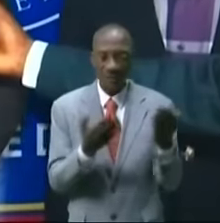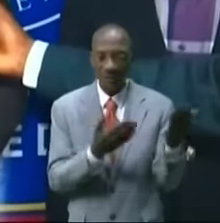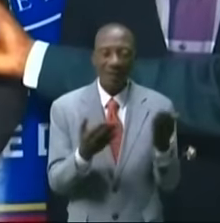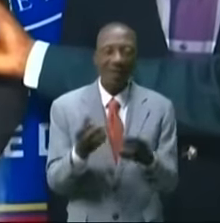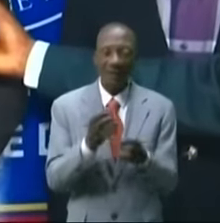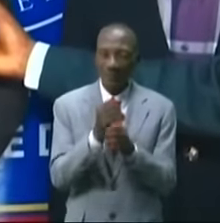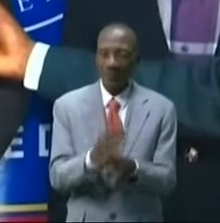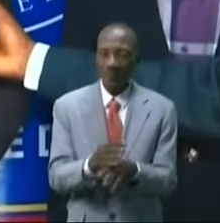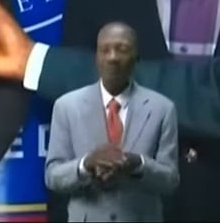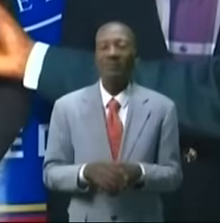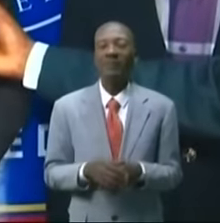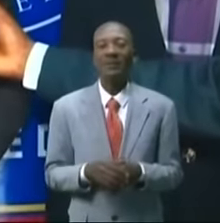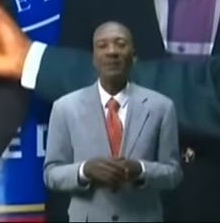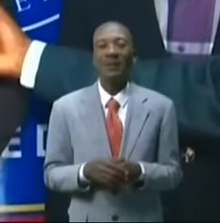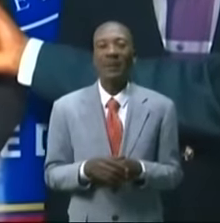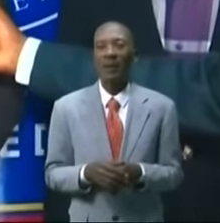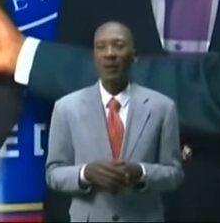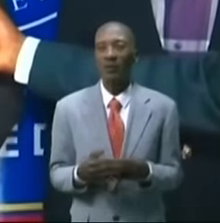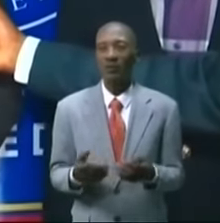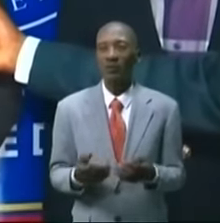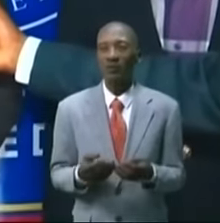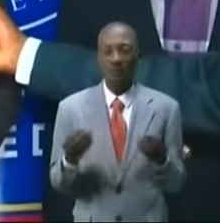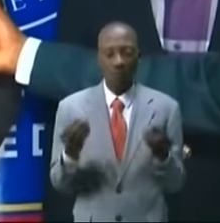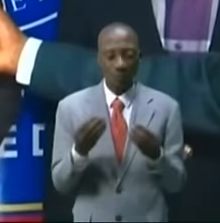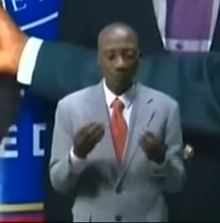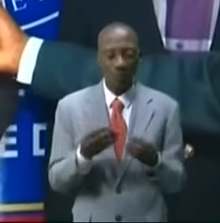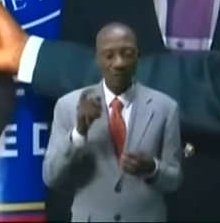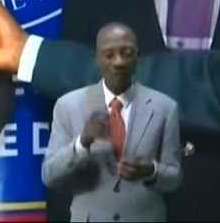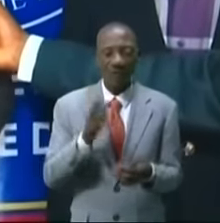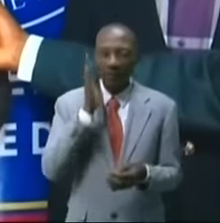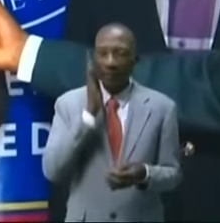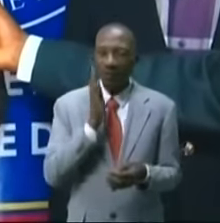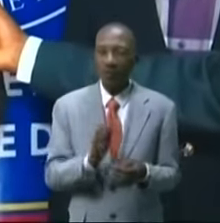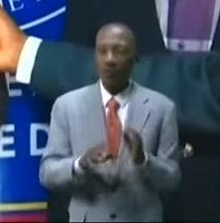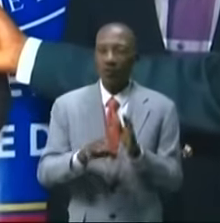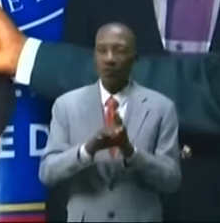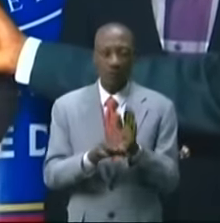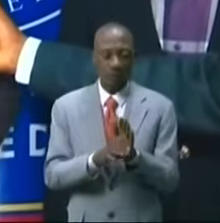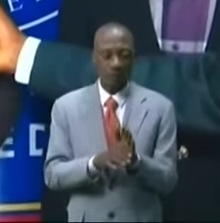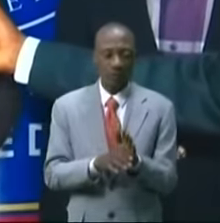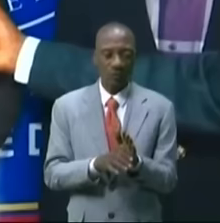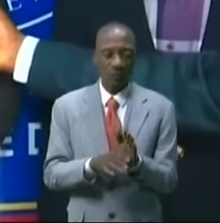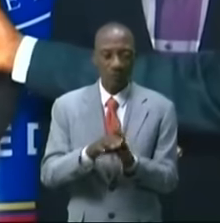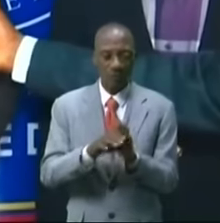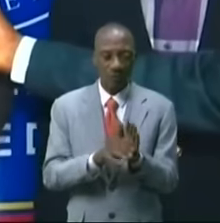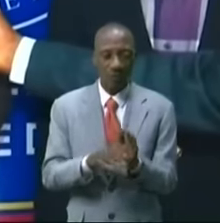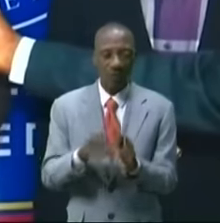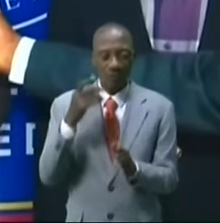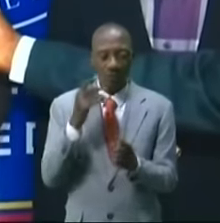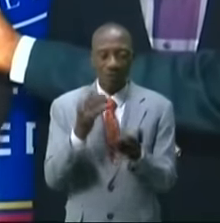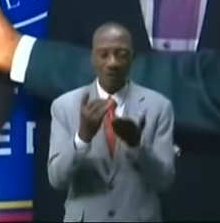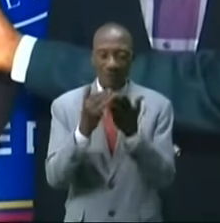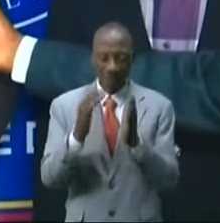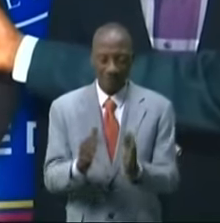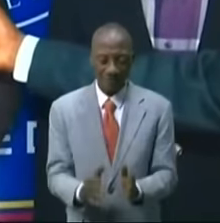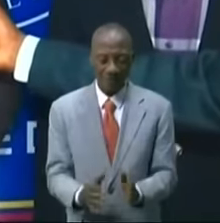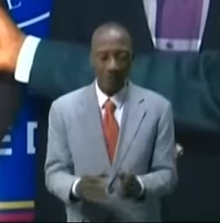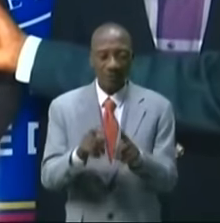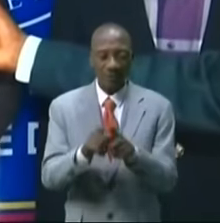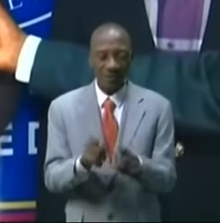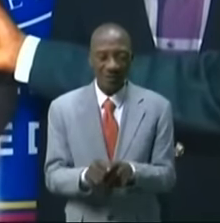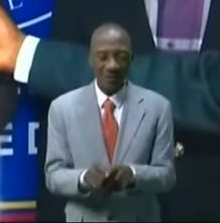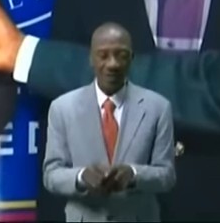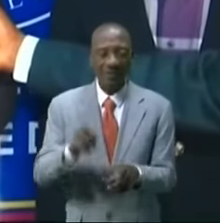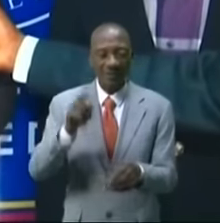à mettre les conditions, parce que ce sont des conditions d'encadrement de l'investissement, des conditions de climat des affaires, afin